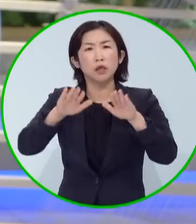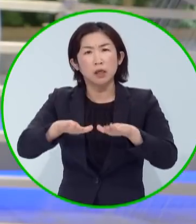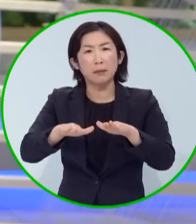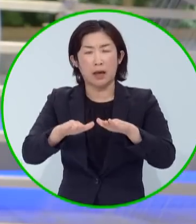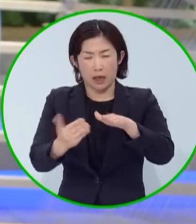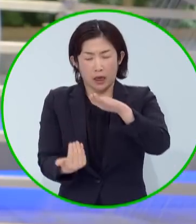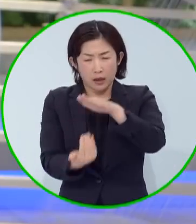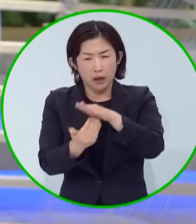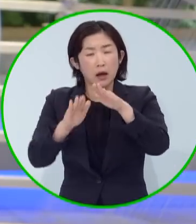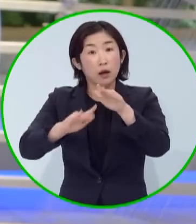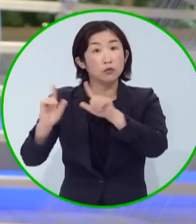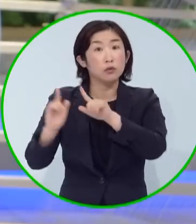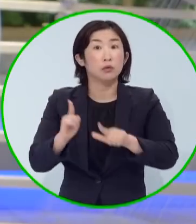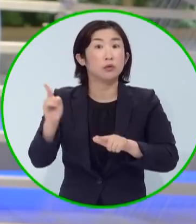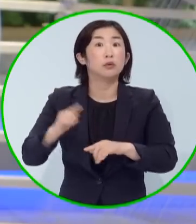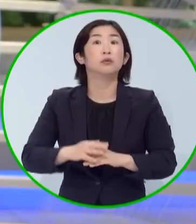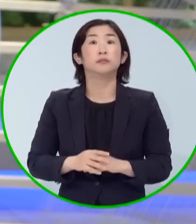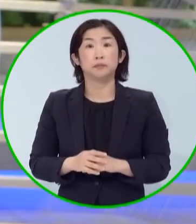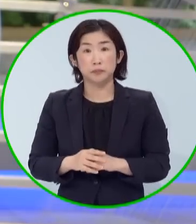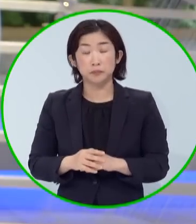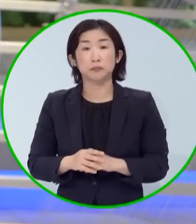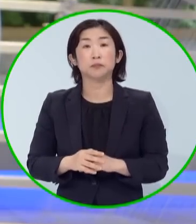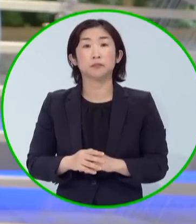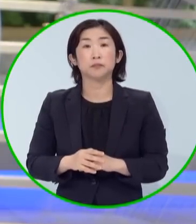していると明らかにしました